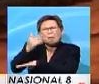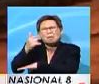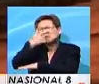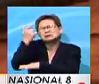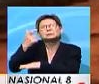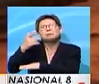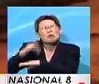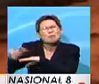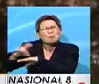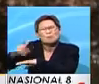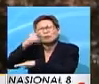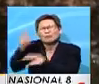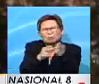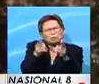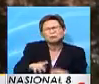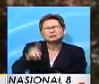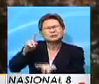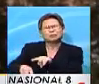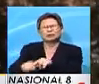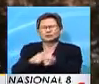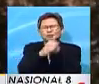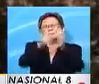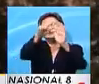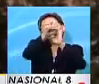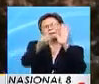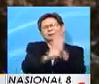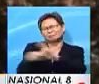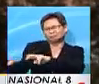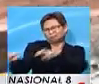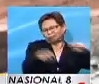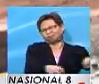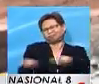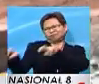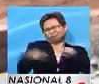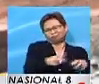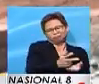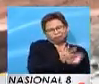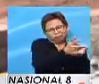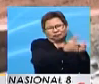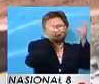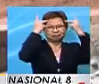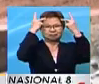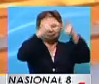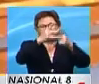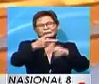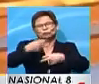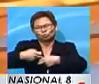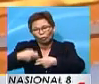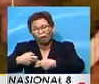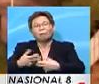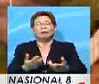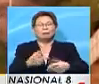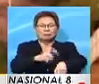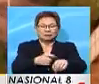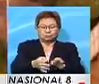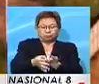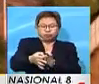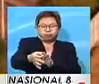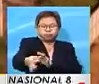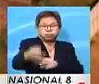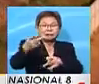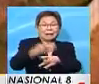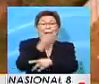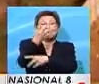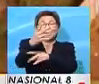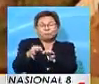ketidakupayaan pengusaha untuk mematuhi syarat bagi pemindahan bsit ke pelabuhan Kuantan pelanjutan tempoh moratorium kali